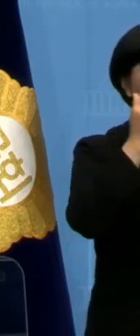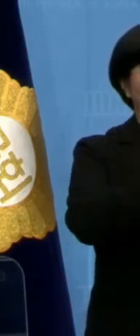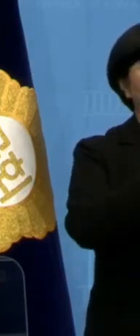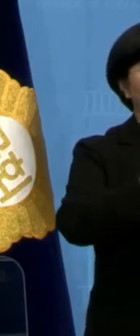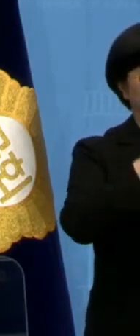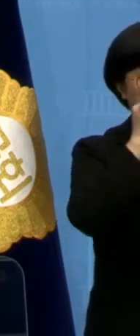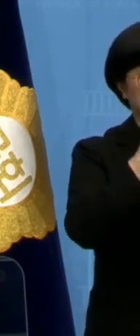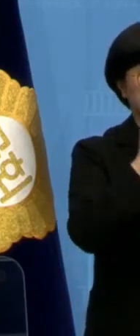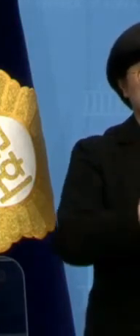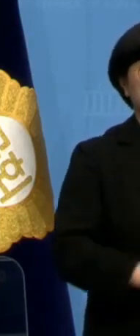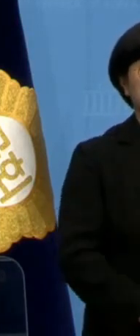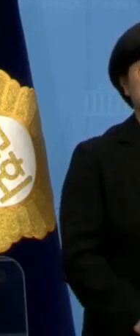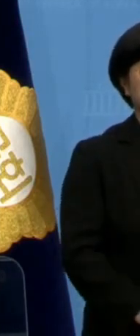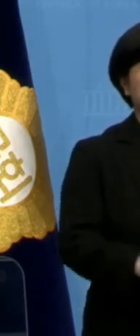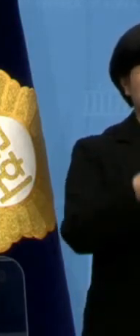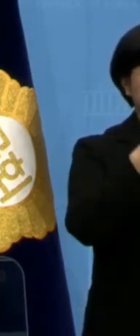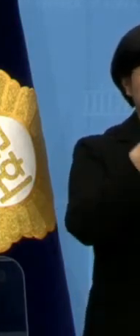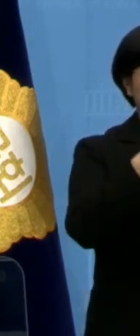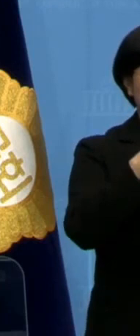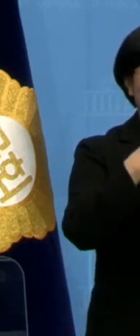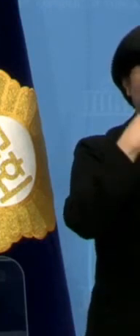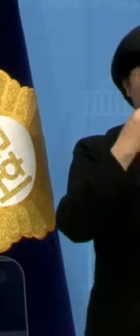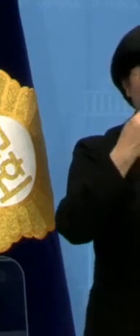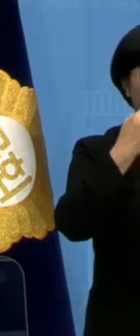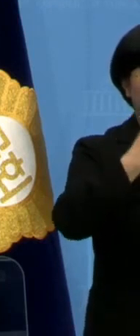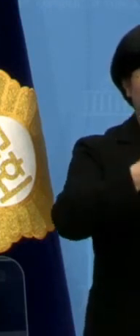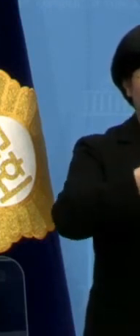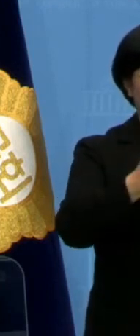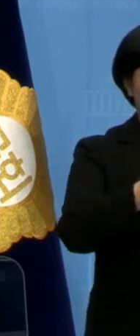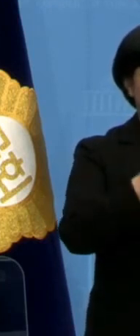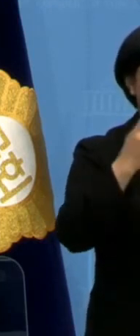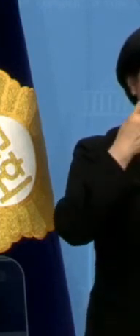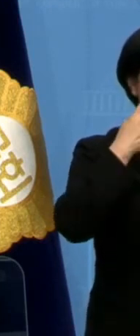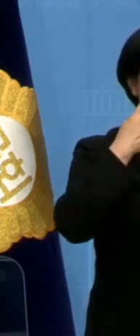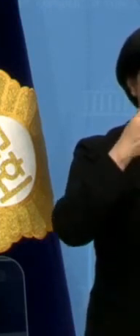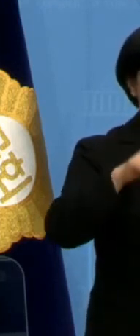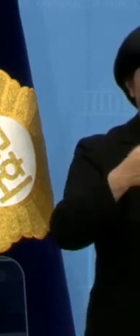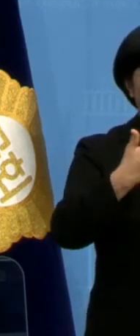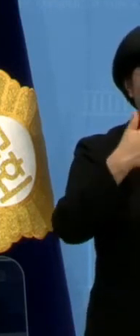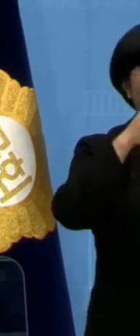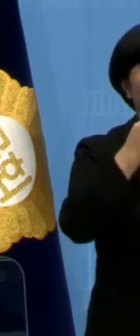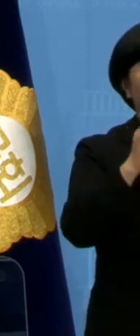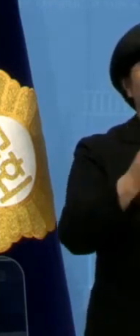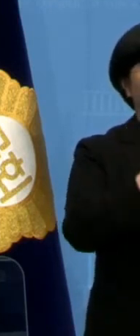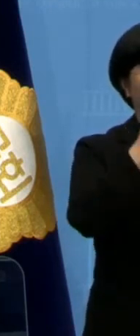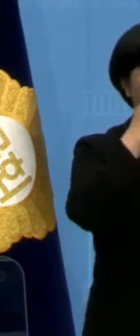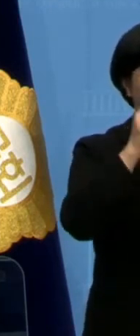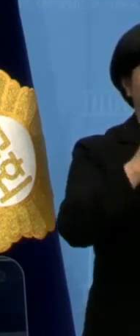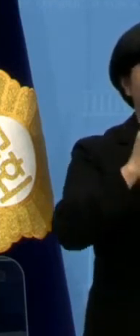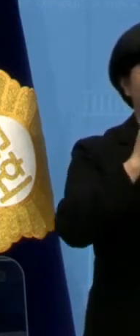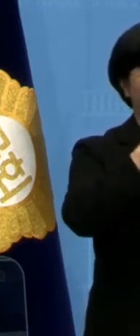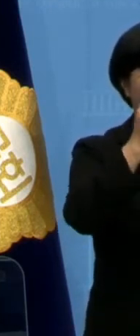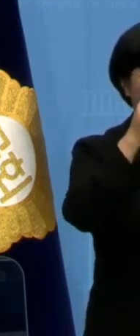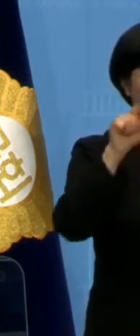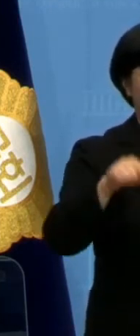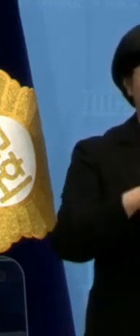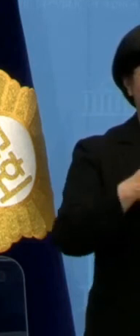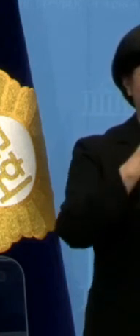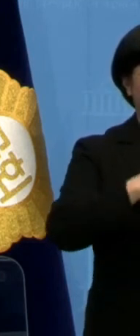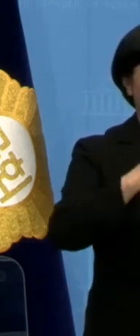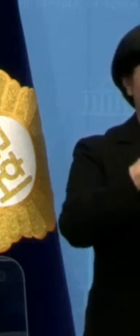확인되었다. 조민은 모친인 정경심이 만들어준 가짜 동양대학교 총장 표창장, 공주대에서의 활동